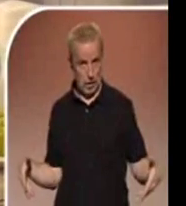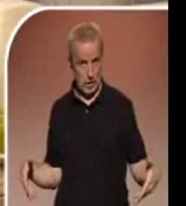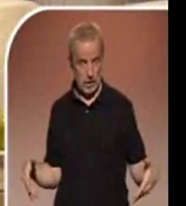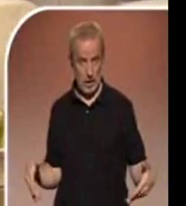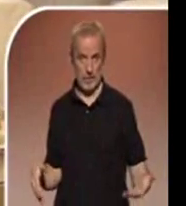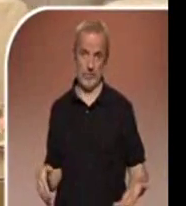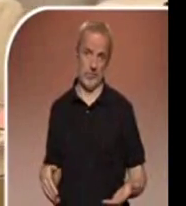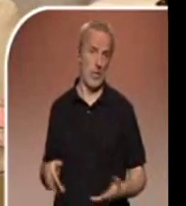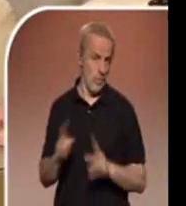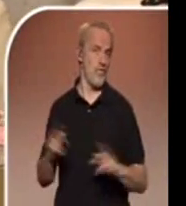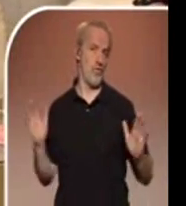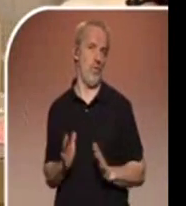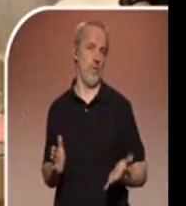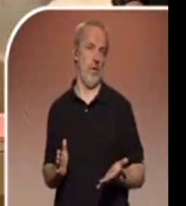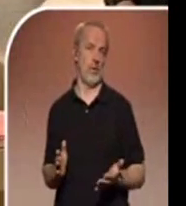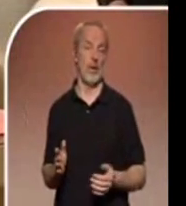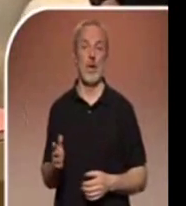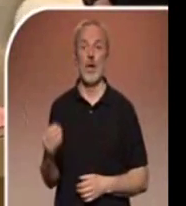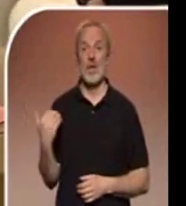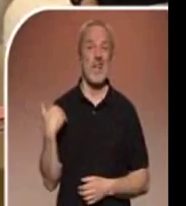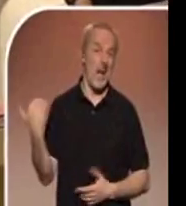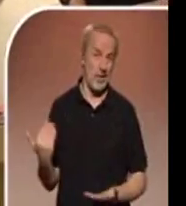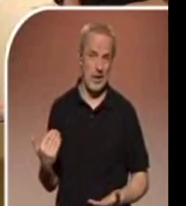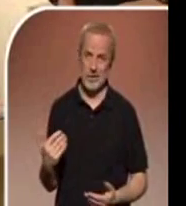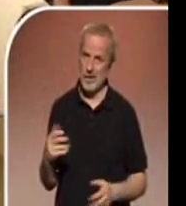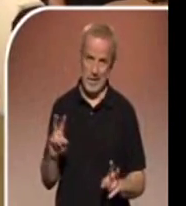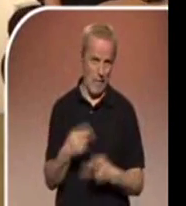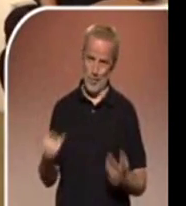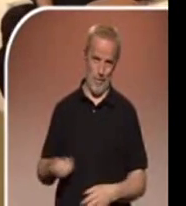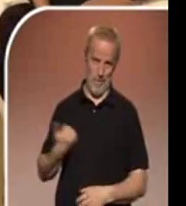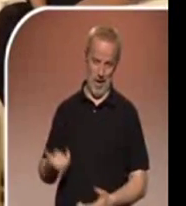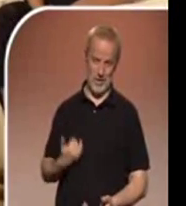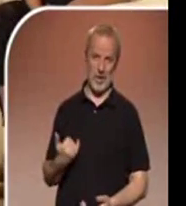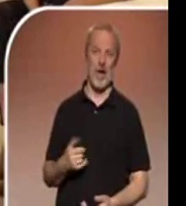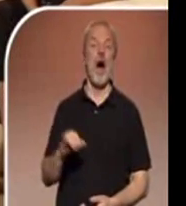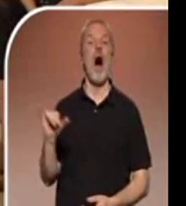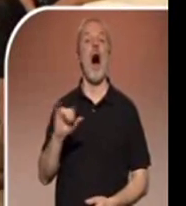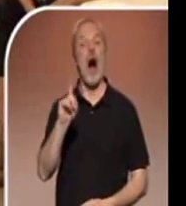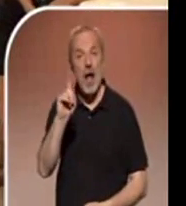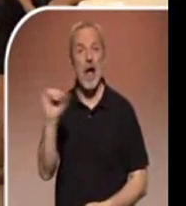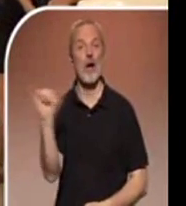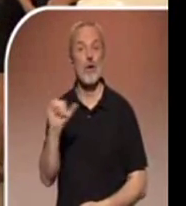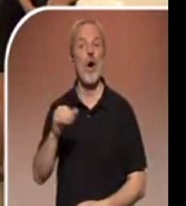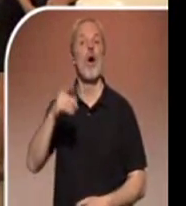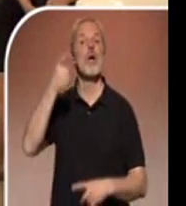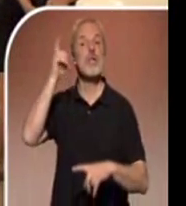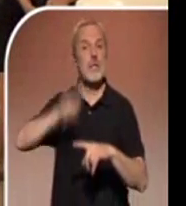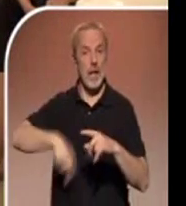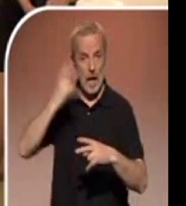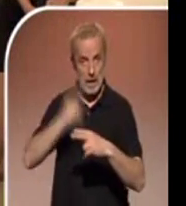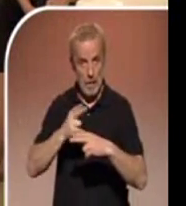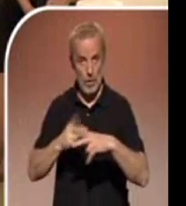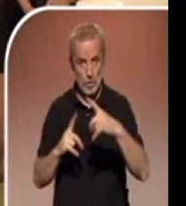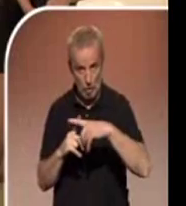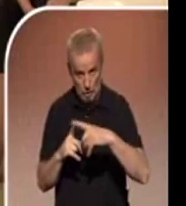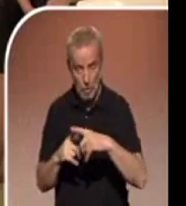všichni, ale samozřejmě, až dostanu tu trombózu a projdu kompletním vyšetřením, tak se mohu dovědět, že